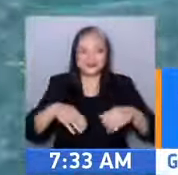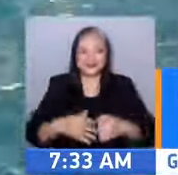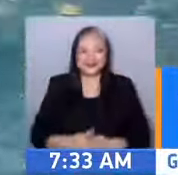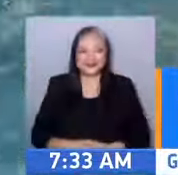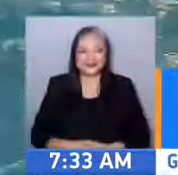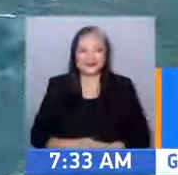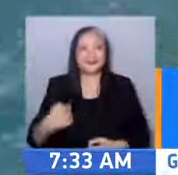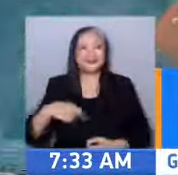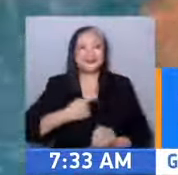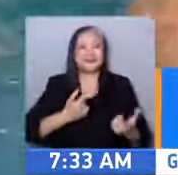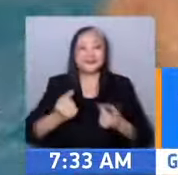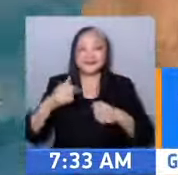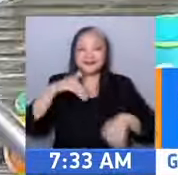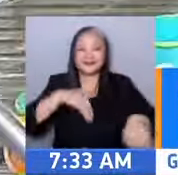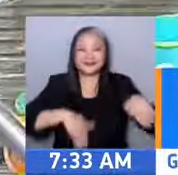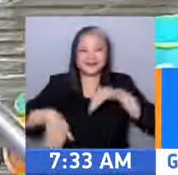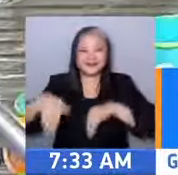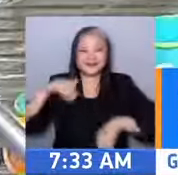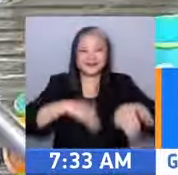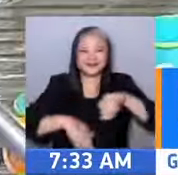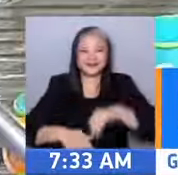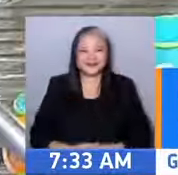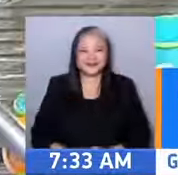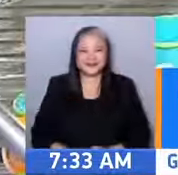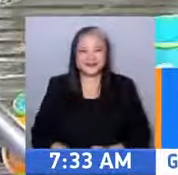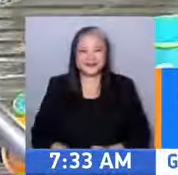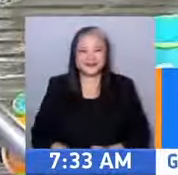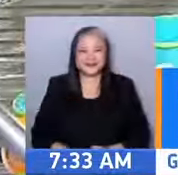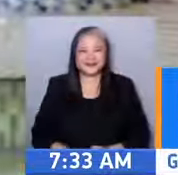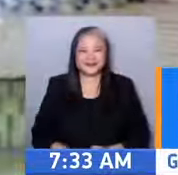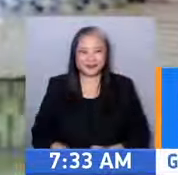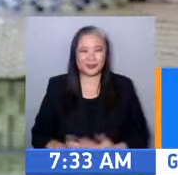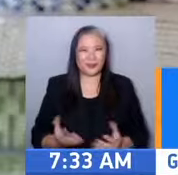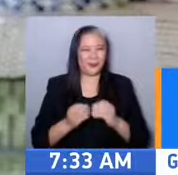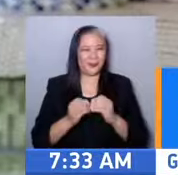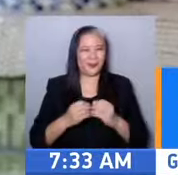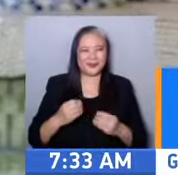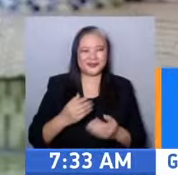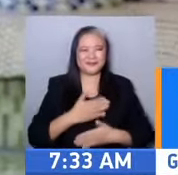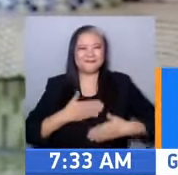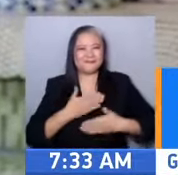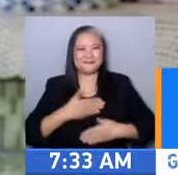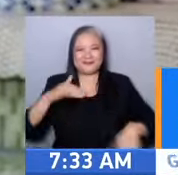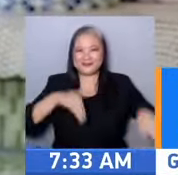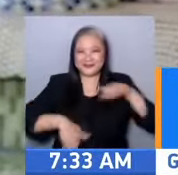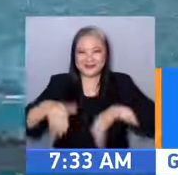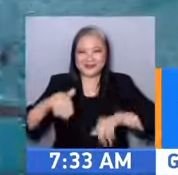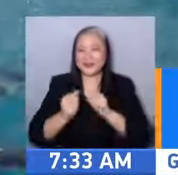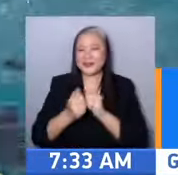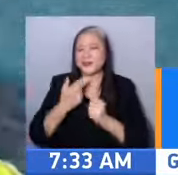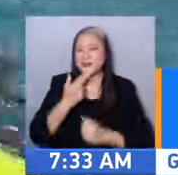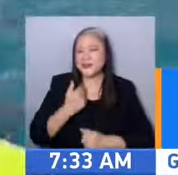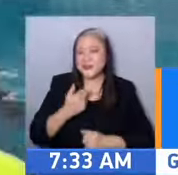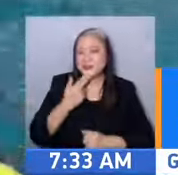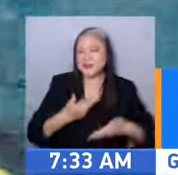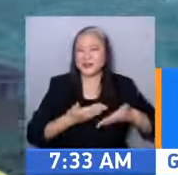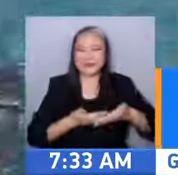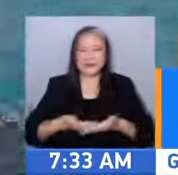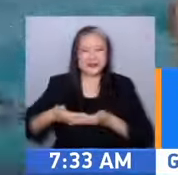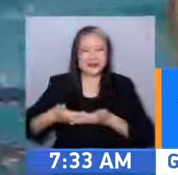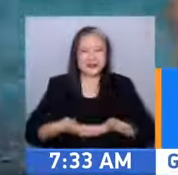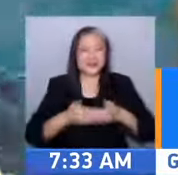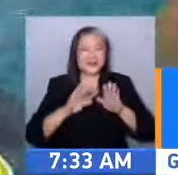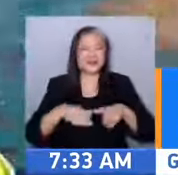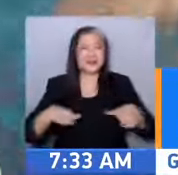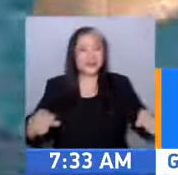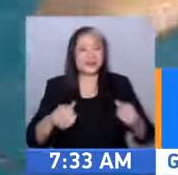tayo. At syempre, mas pinasaya pa ang swimming natin dahil may kasama tayong mga cute na babies and kids na magsi-swimming